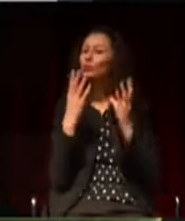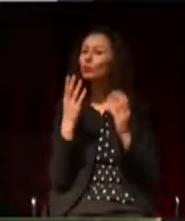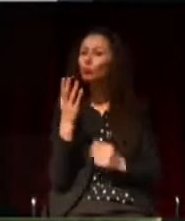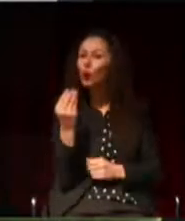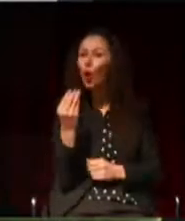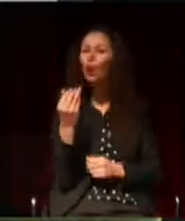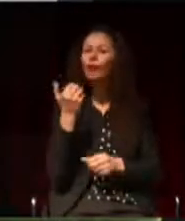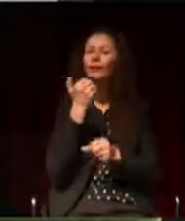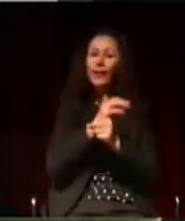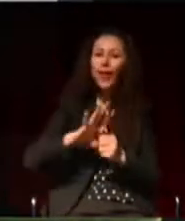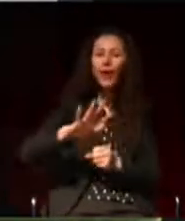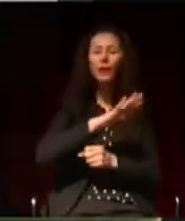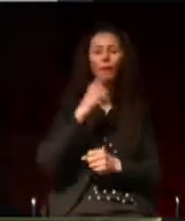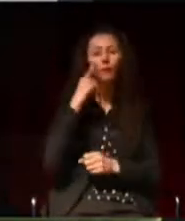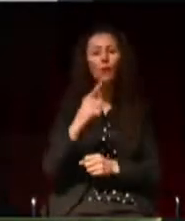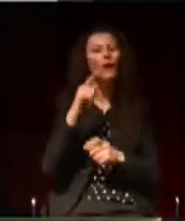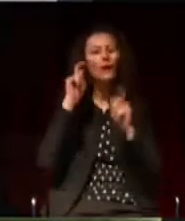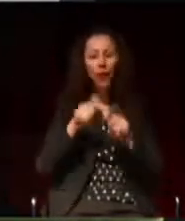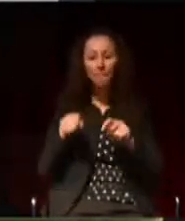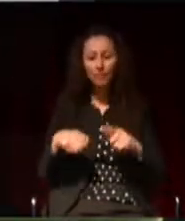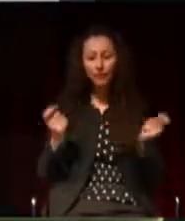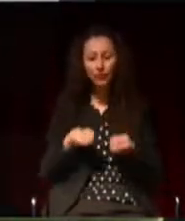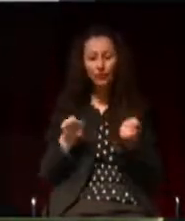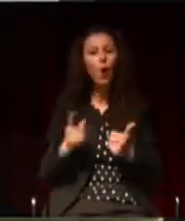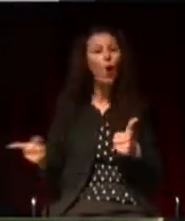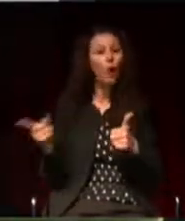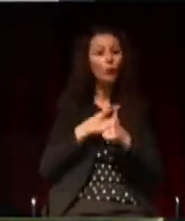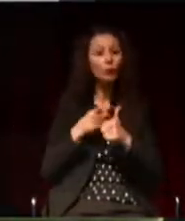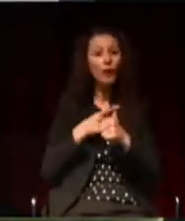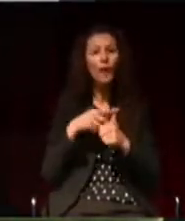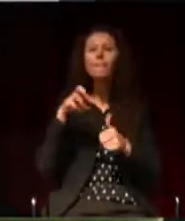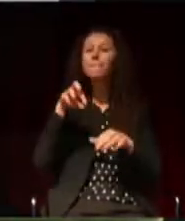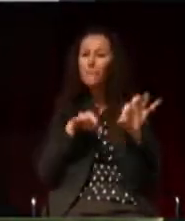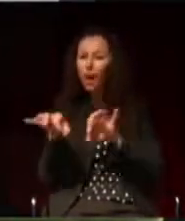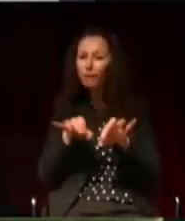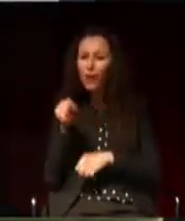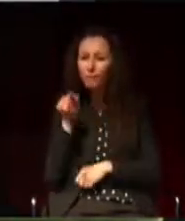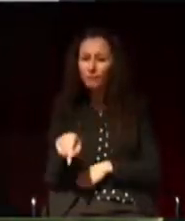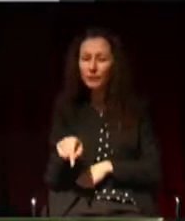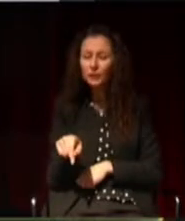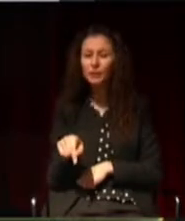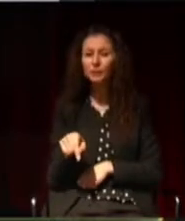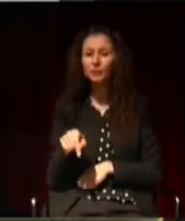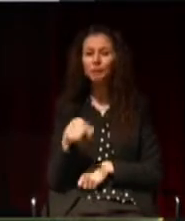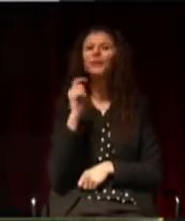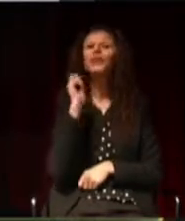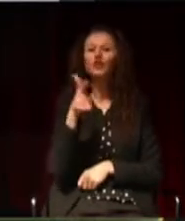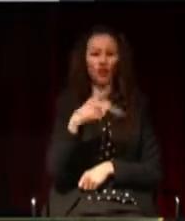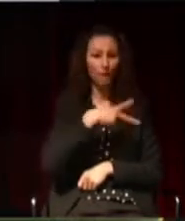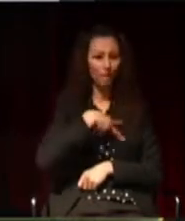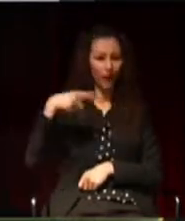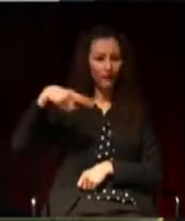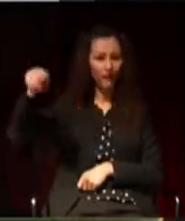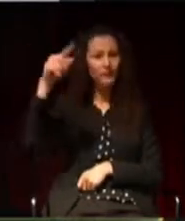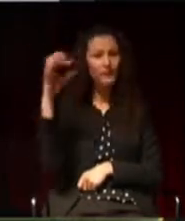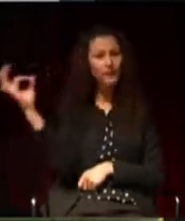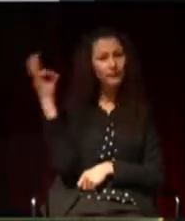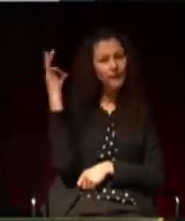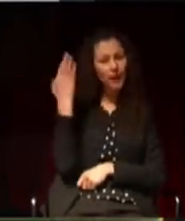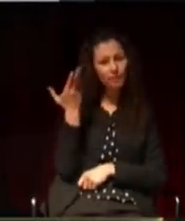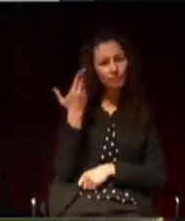Çok genel olarak yaptığımız işte öncelikle planlarımızı bir ilçe belediyelerimizden